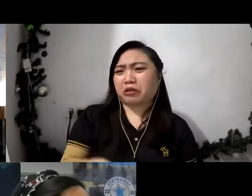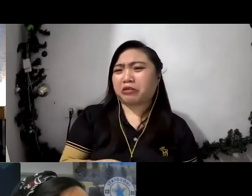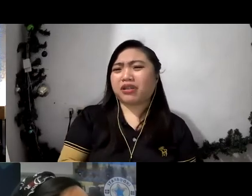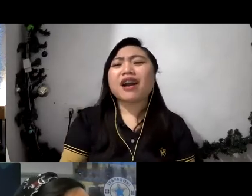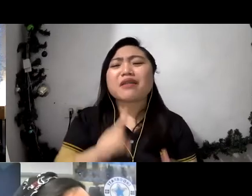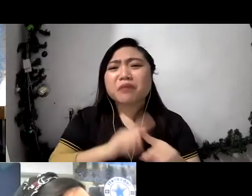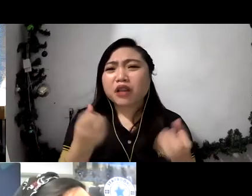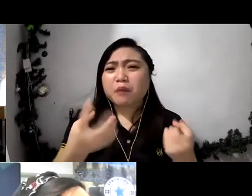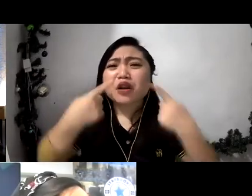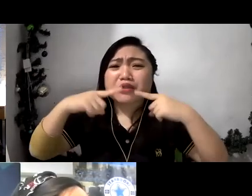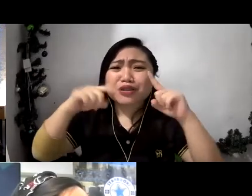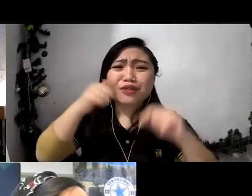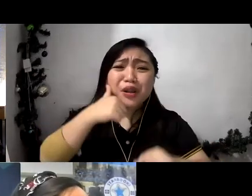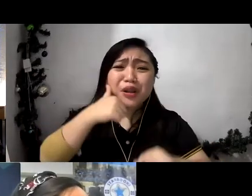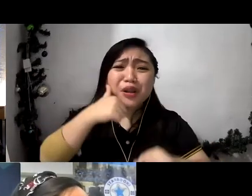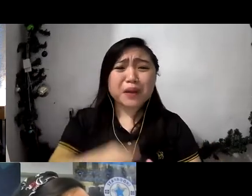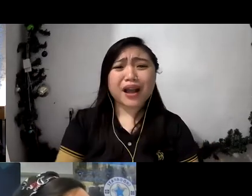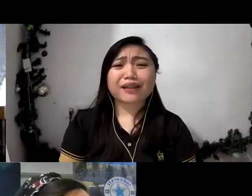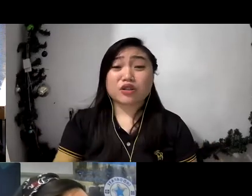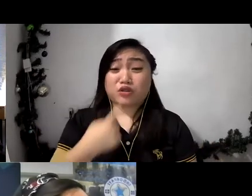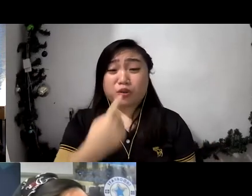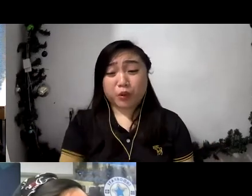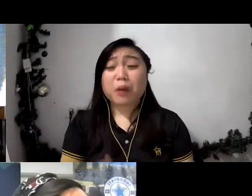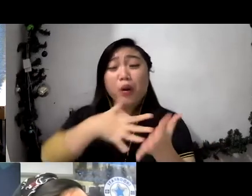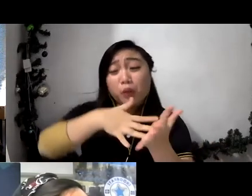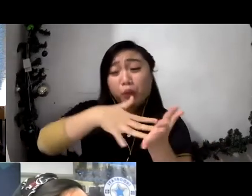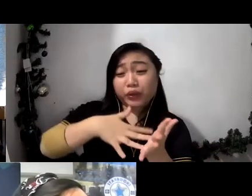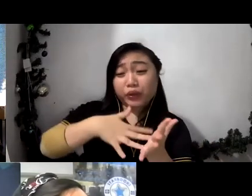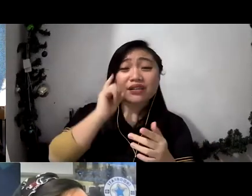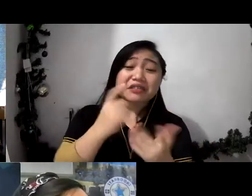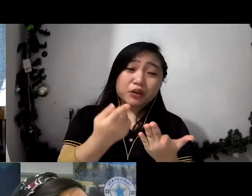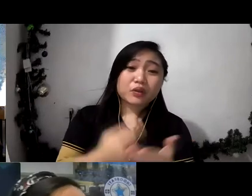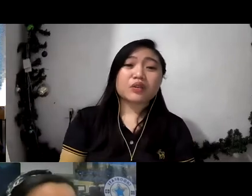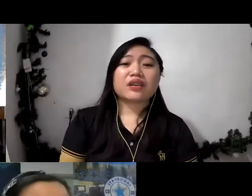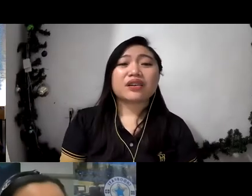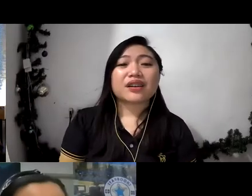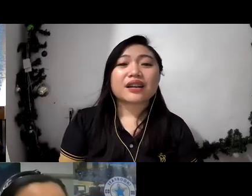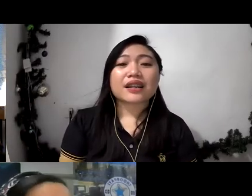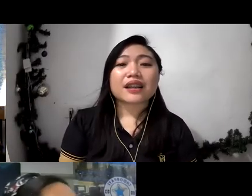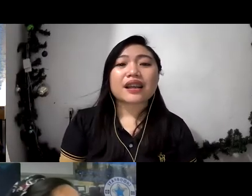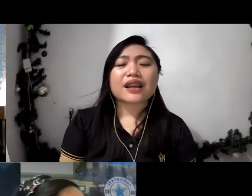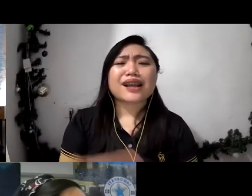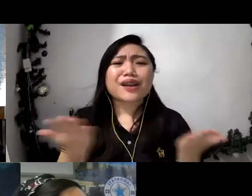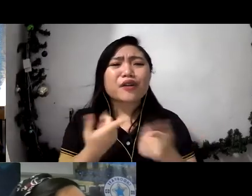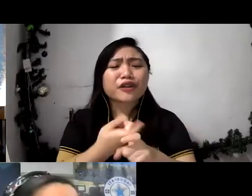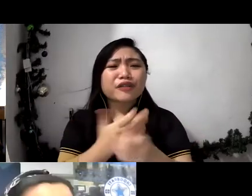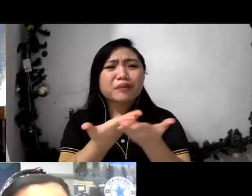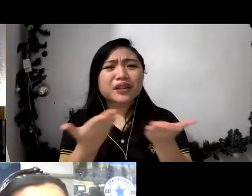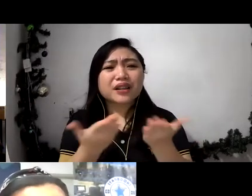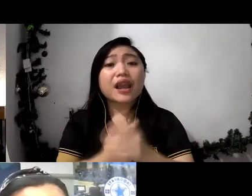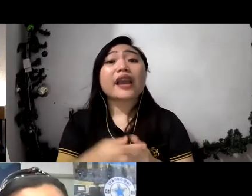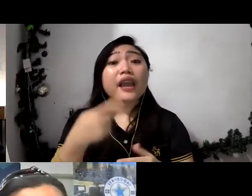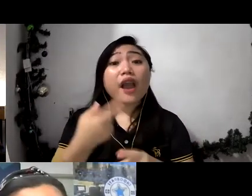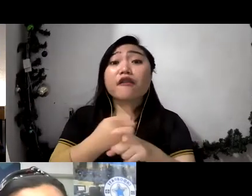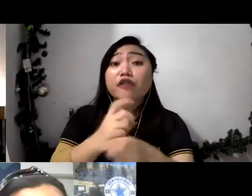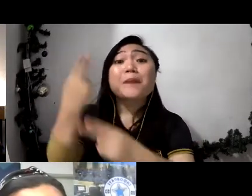nang successful na mga babae, sasabihin nyo pa, weaker sex kayo. Okay, ang pinanggagalingan po natin dito, sabi nga natin,